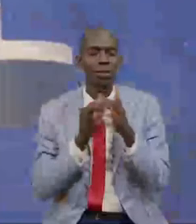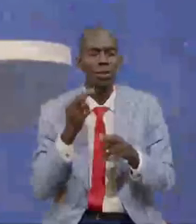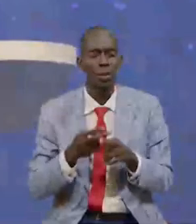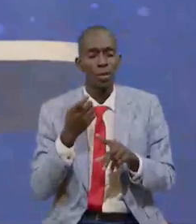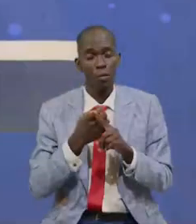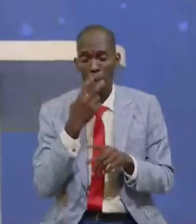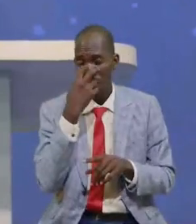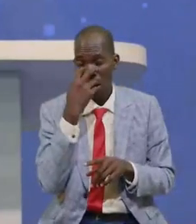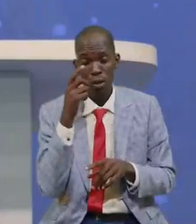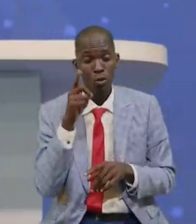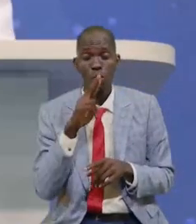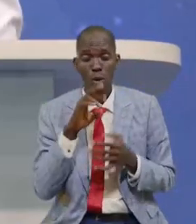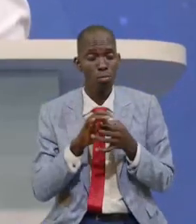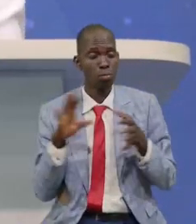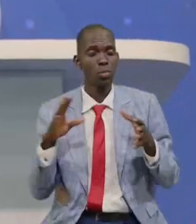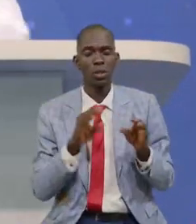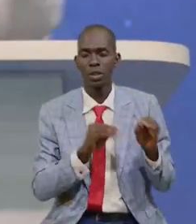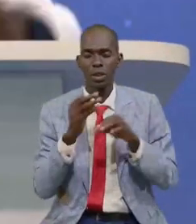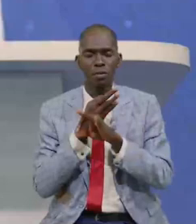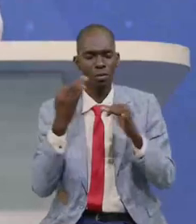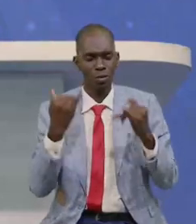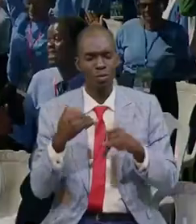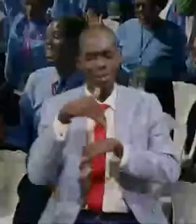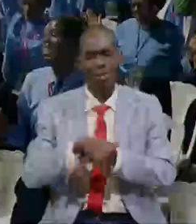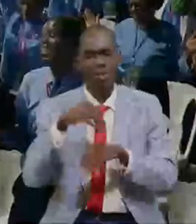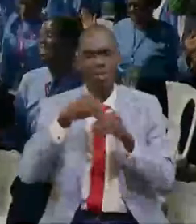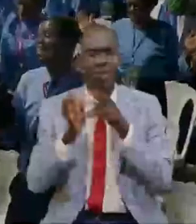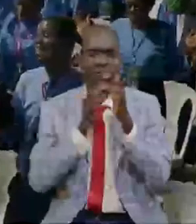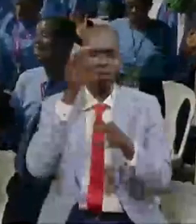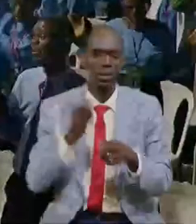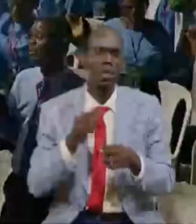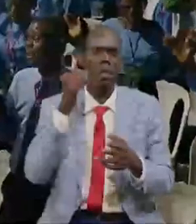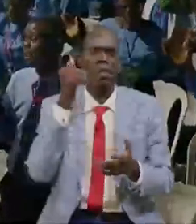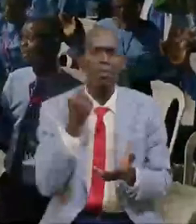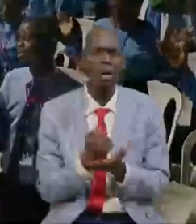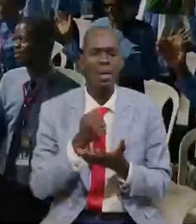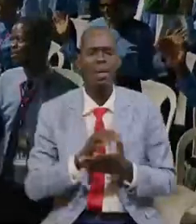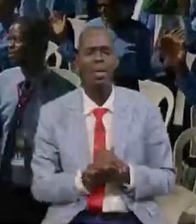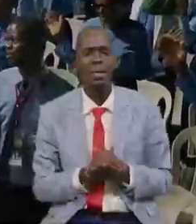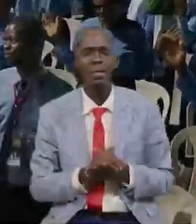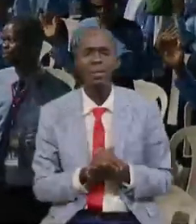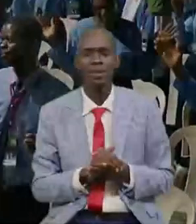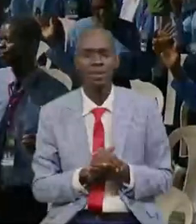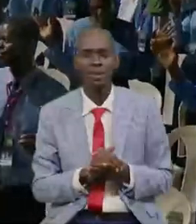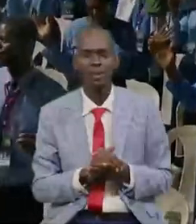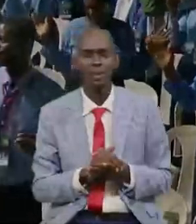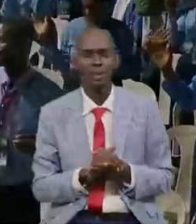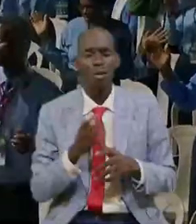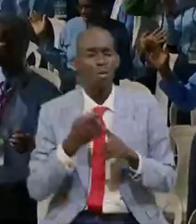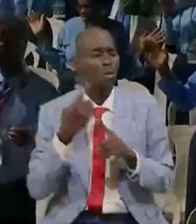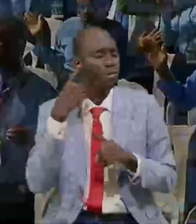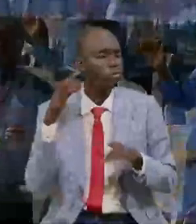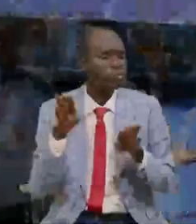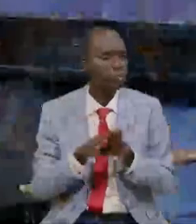la cécité, vous en êtes délié et affranchi ce soir au nom de Jésus-Christ. De la